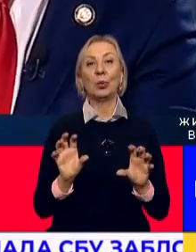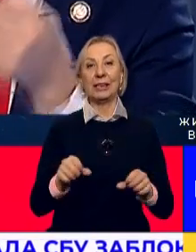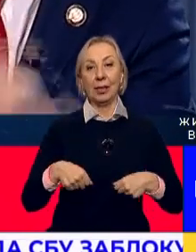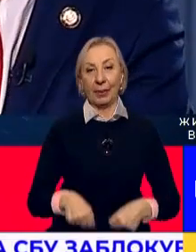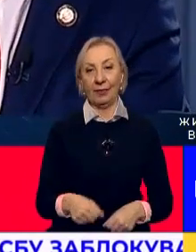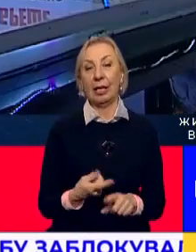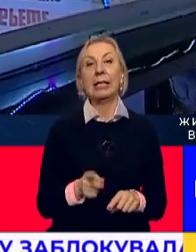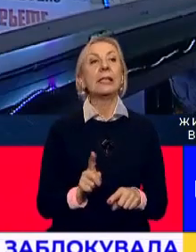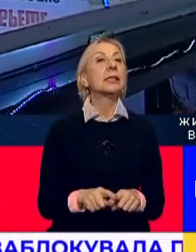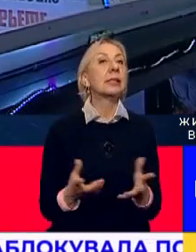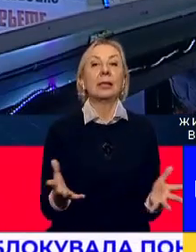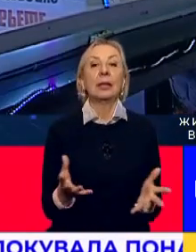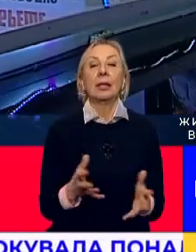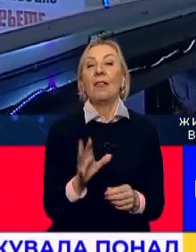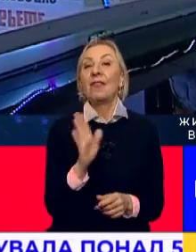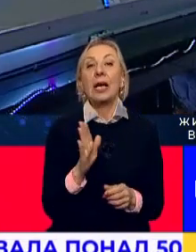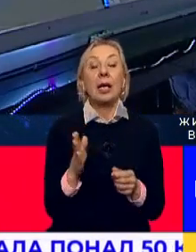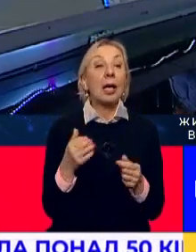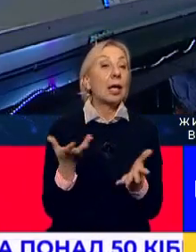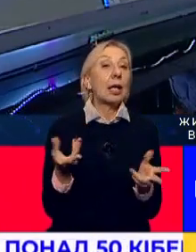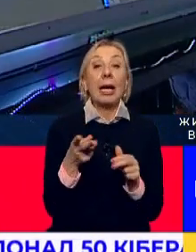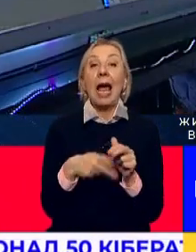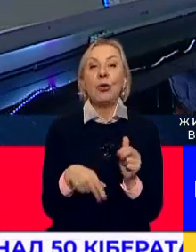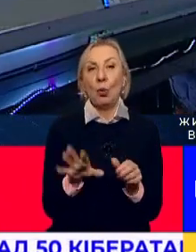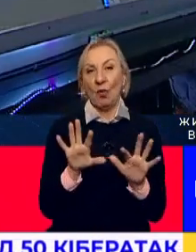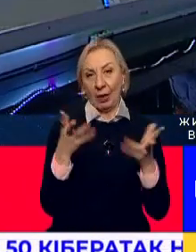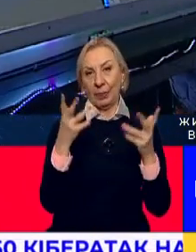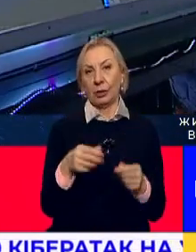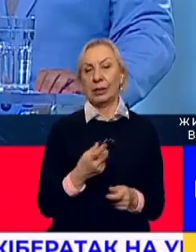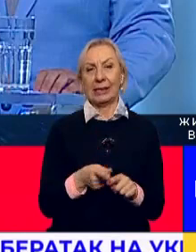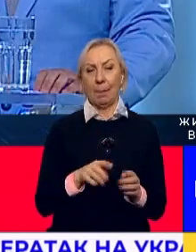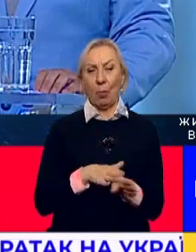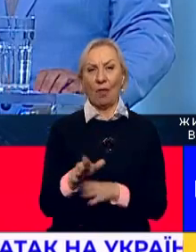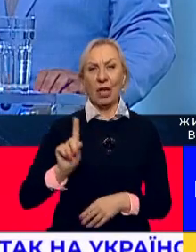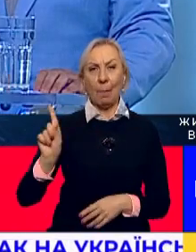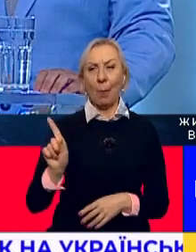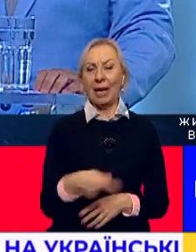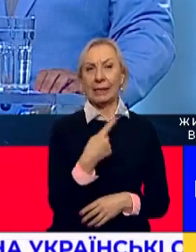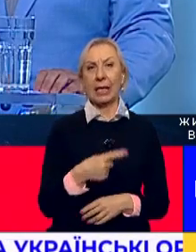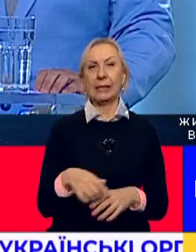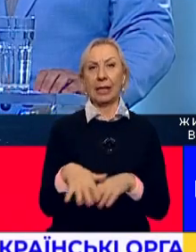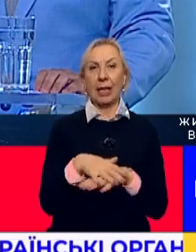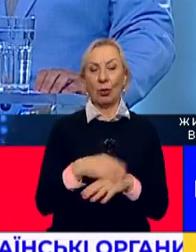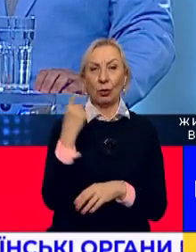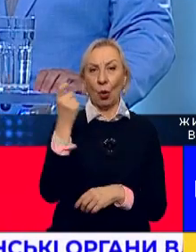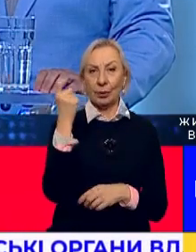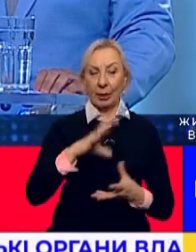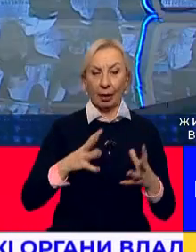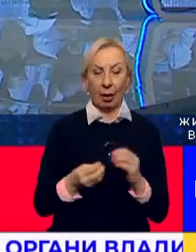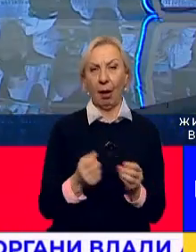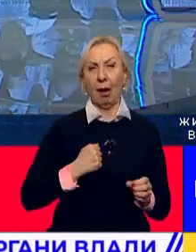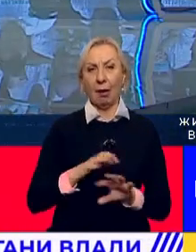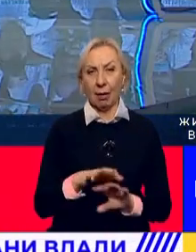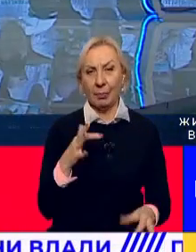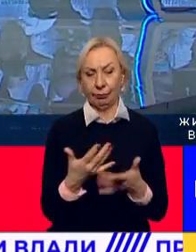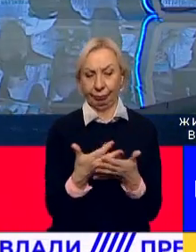це крайній інструмент, який передбачає повну мобілізацію не тільки армії, а й народно-господарського комплексу і цілий-цілий